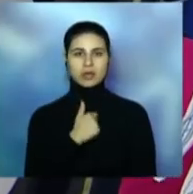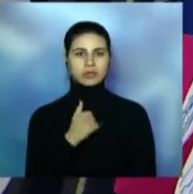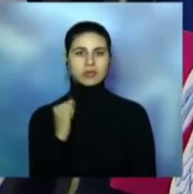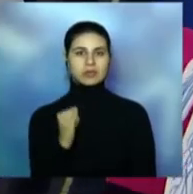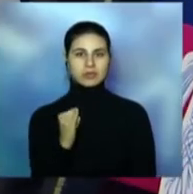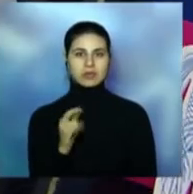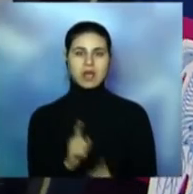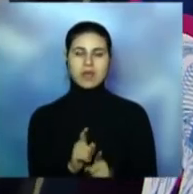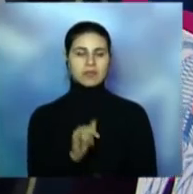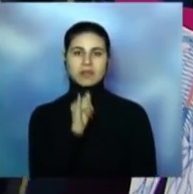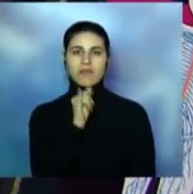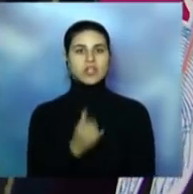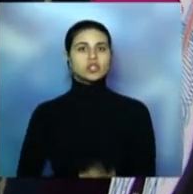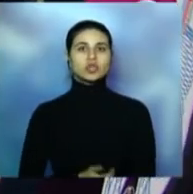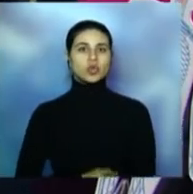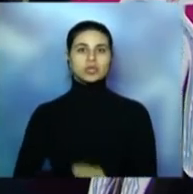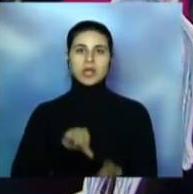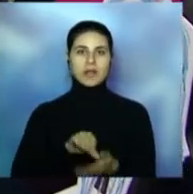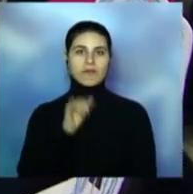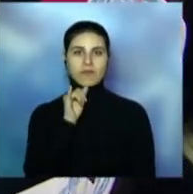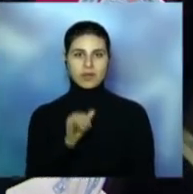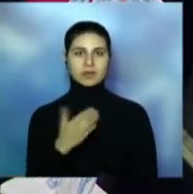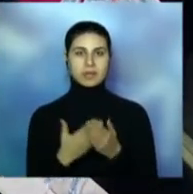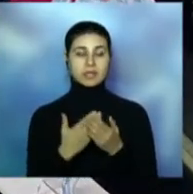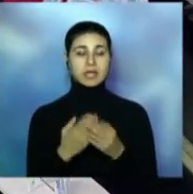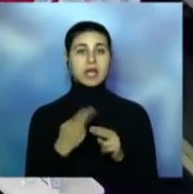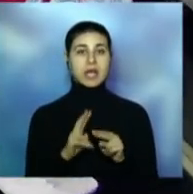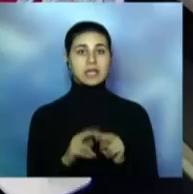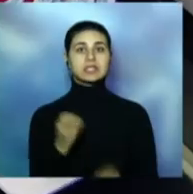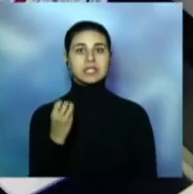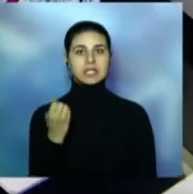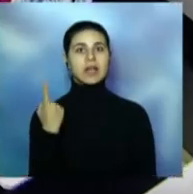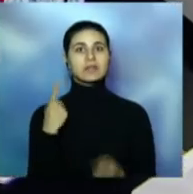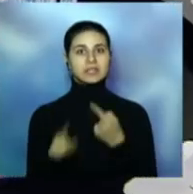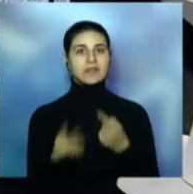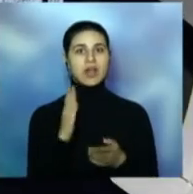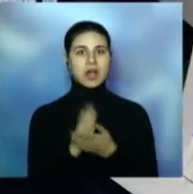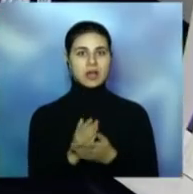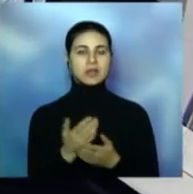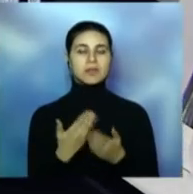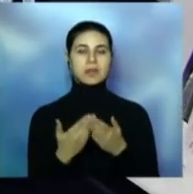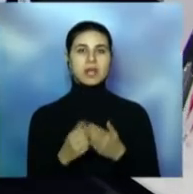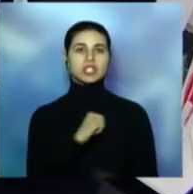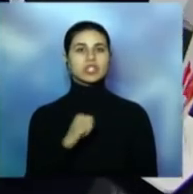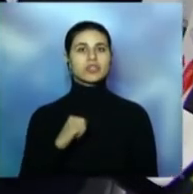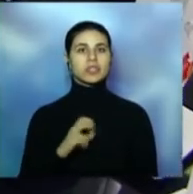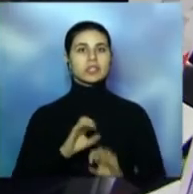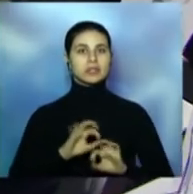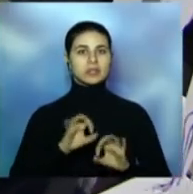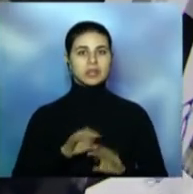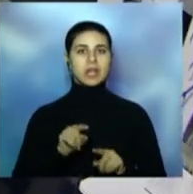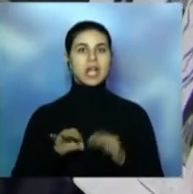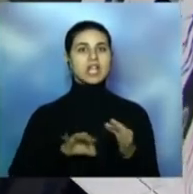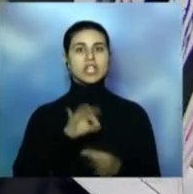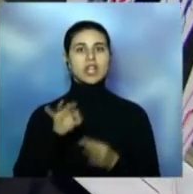და უღირსი სიცოცხლეში მონაწილეობისთვის. ეს კიდევ სხვა რამ არის და უშოთ თვითკრიტიკულობა